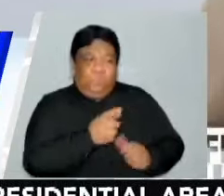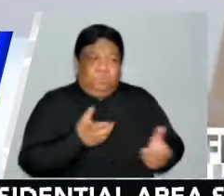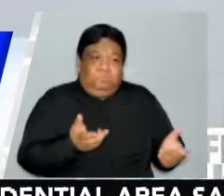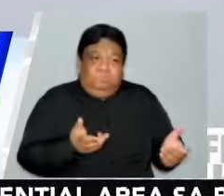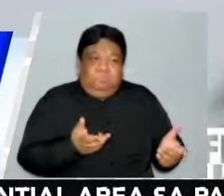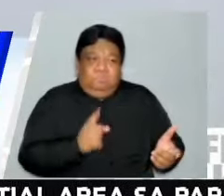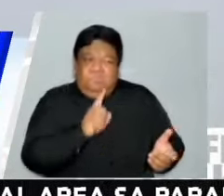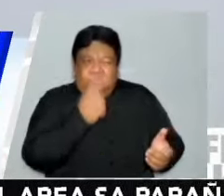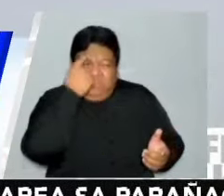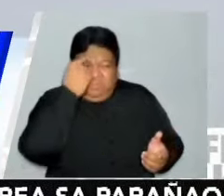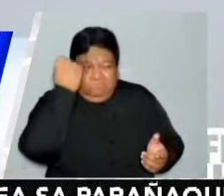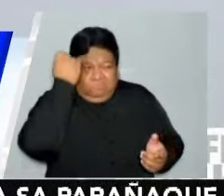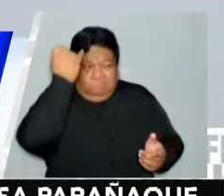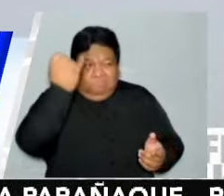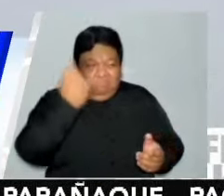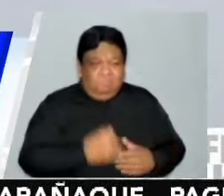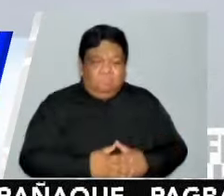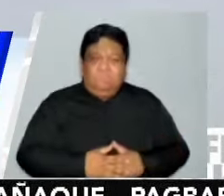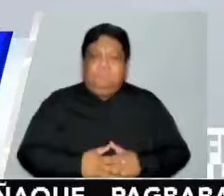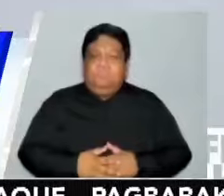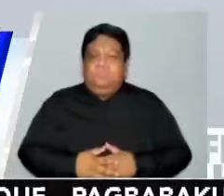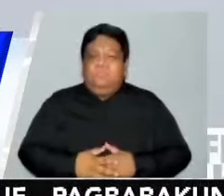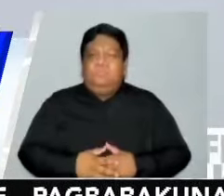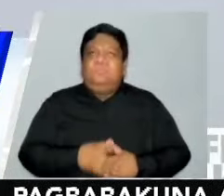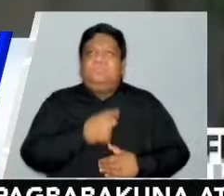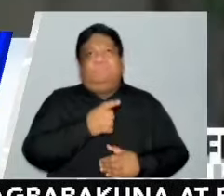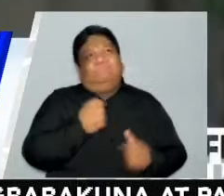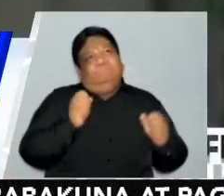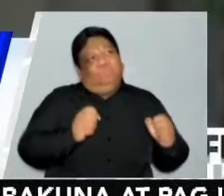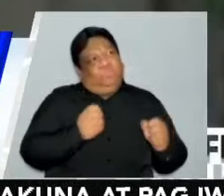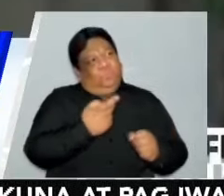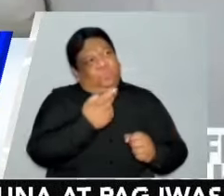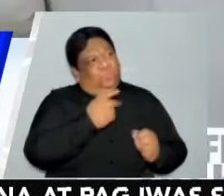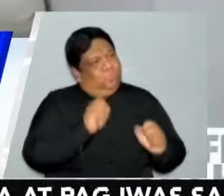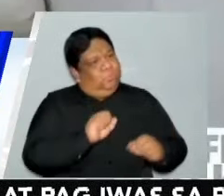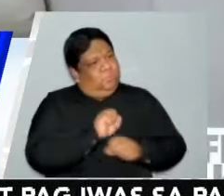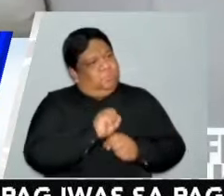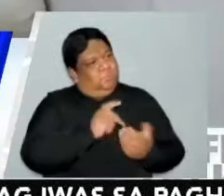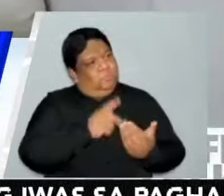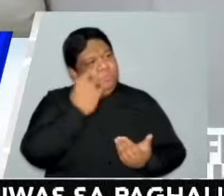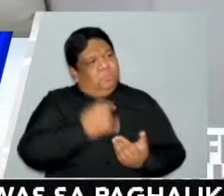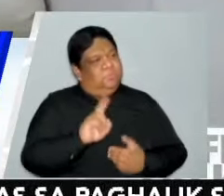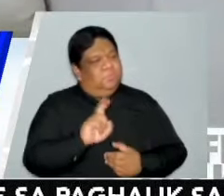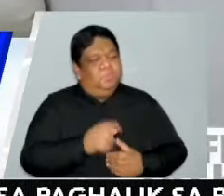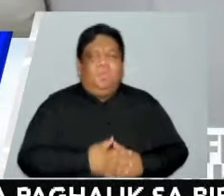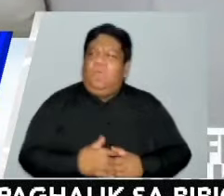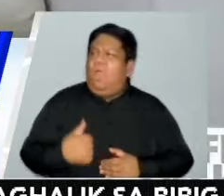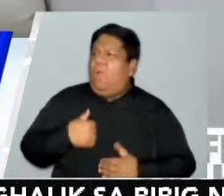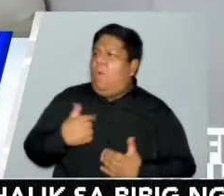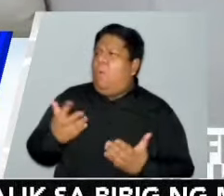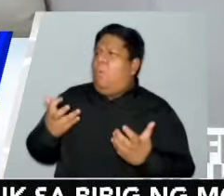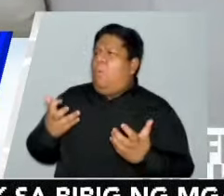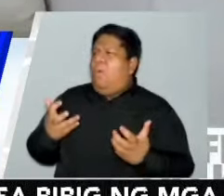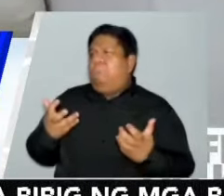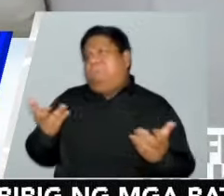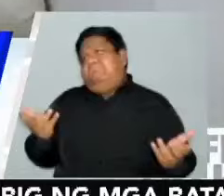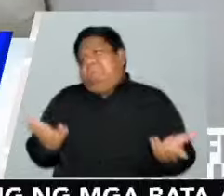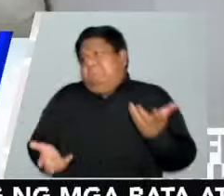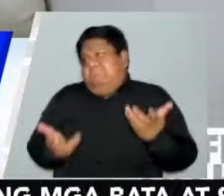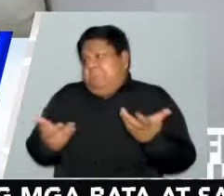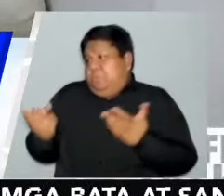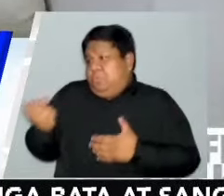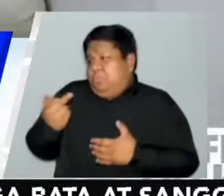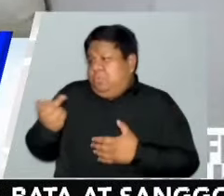Ano yung naiisip mo na pwede nating gawing project together? Gusto ko yung ano tayo, like gumawa tayo ng